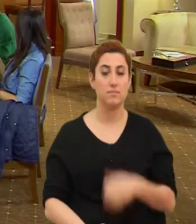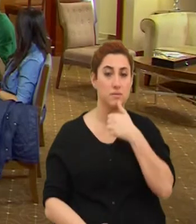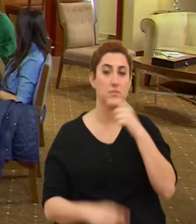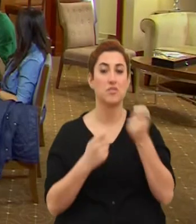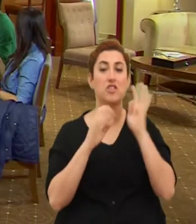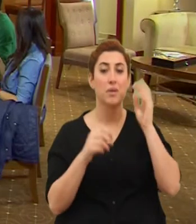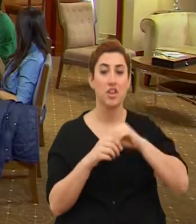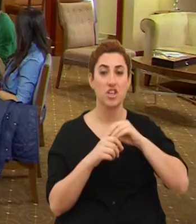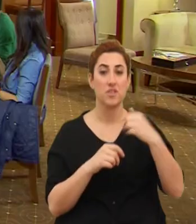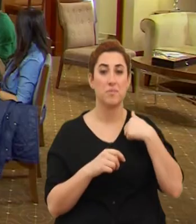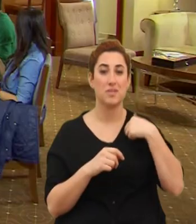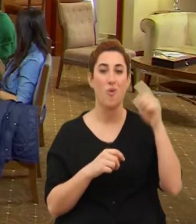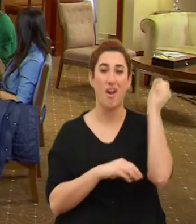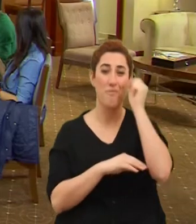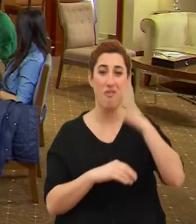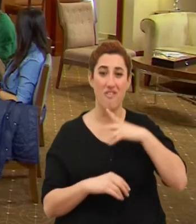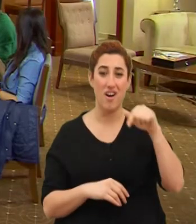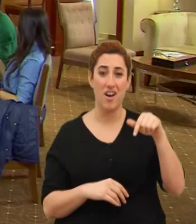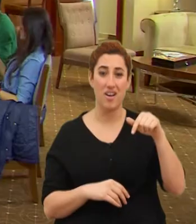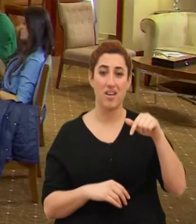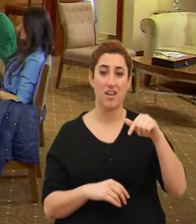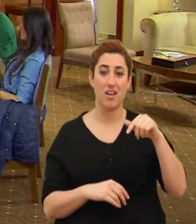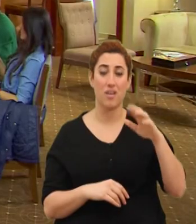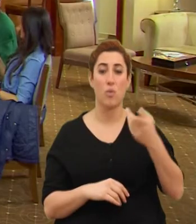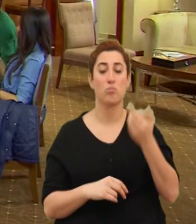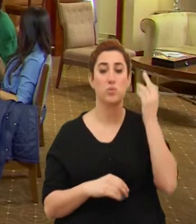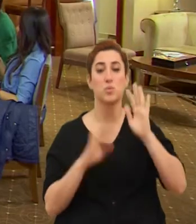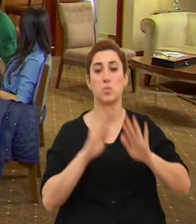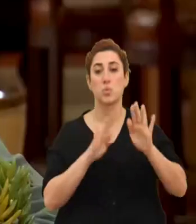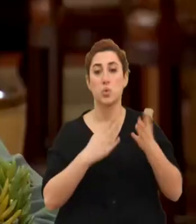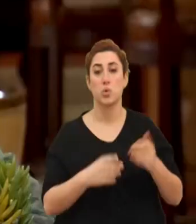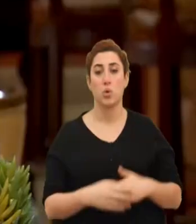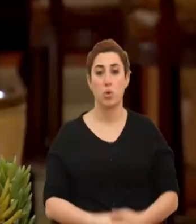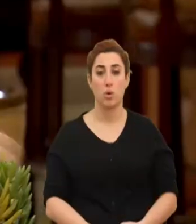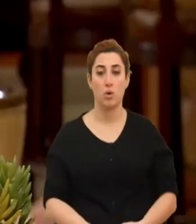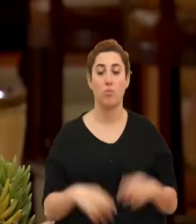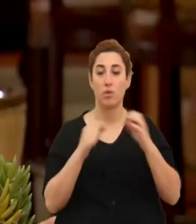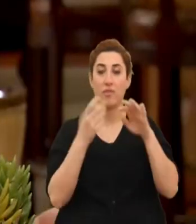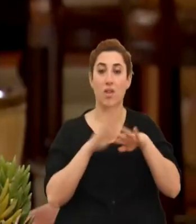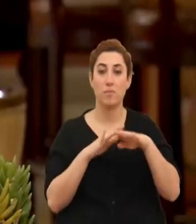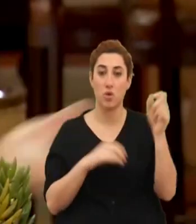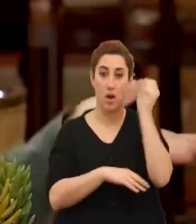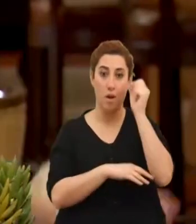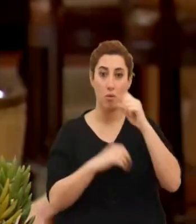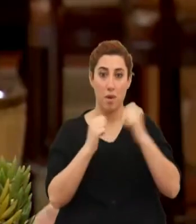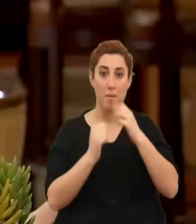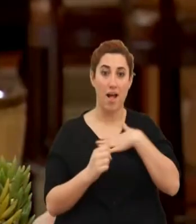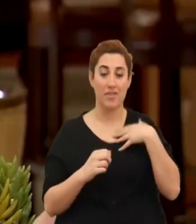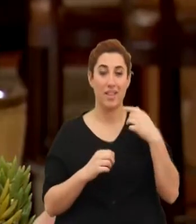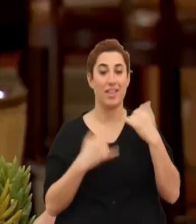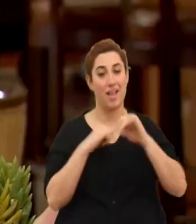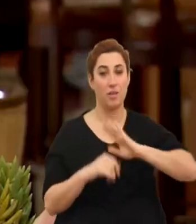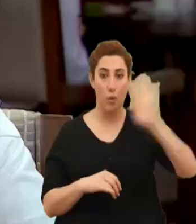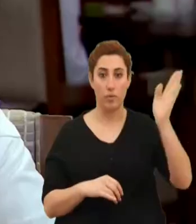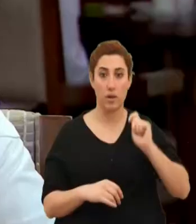Babam çalışamadığı için bizim o kamyonet var ya. Yani orada boş boş yatıyor. Burhan ne yapacağız yani? O kamyonetle mi annenleri